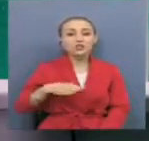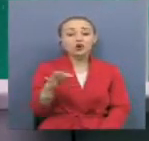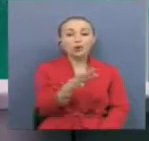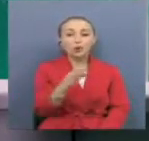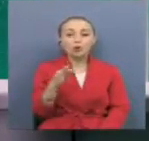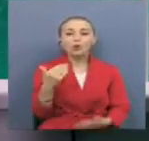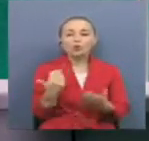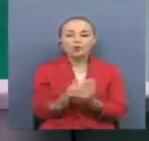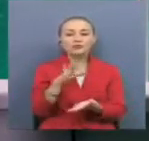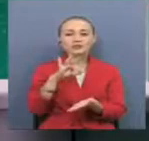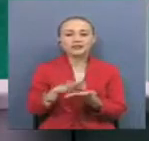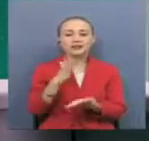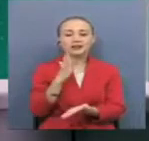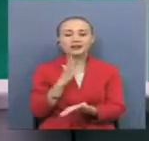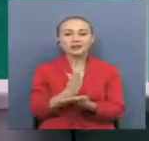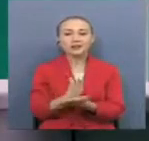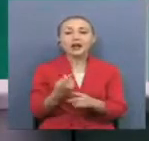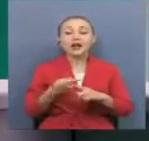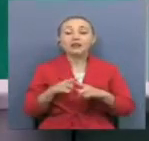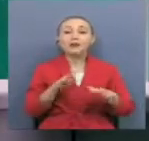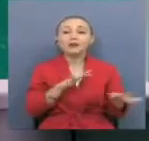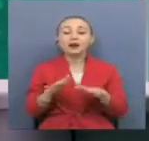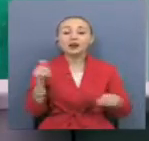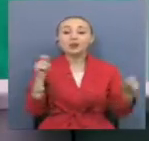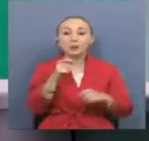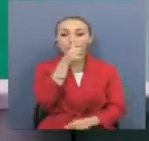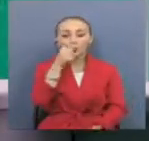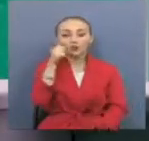көтерілген мәселелер жөнінде келесі бейнематериалдан білетін боламыз.